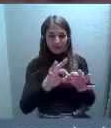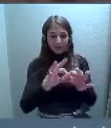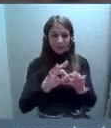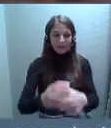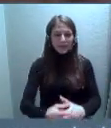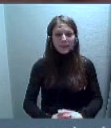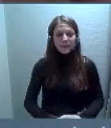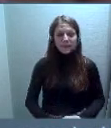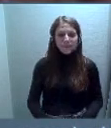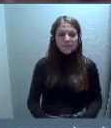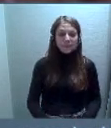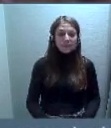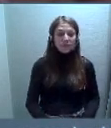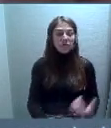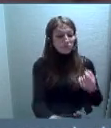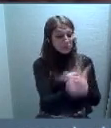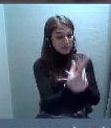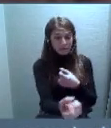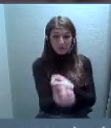face à ces innovations